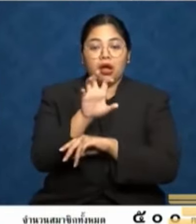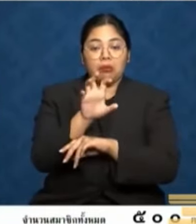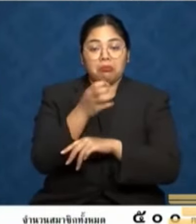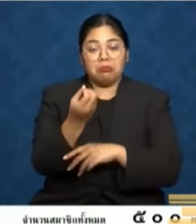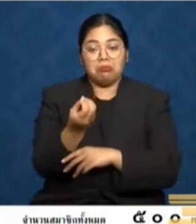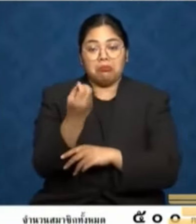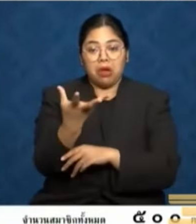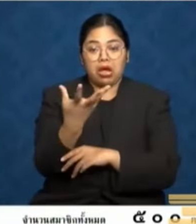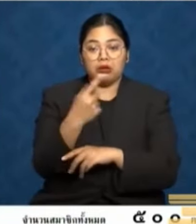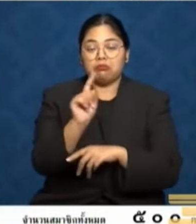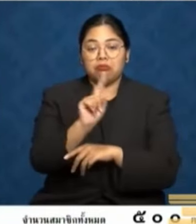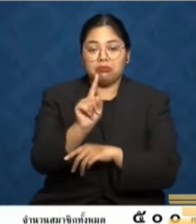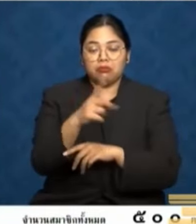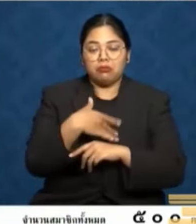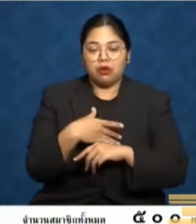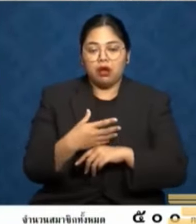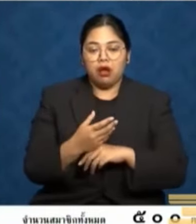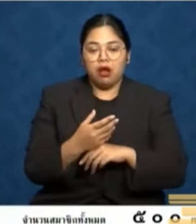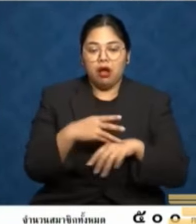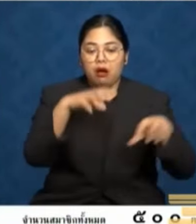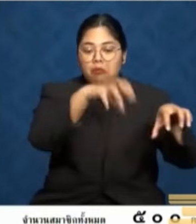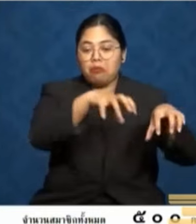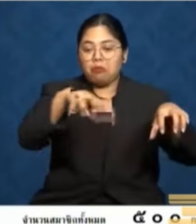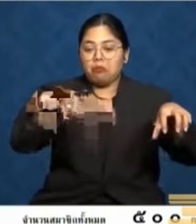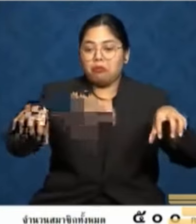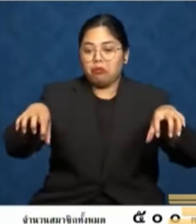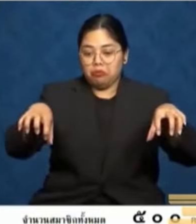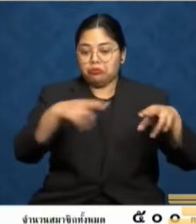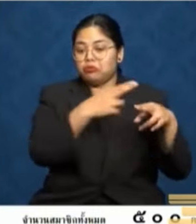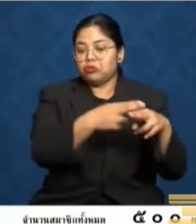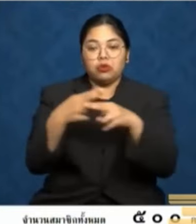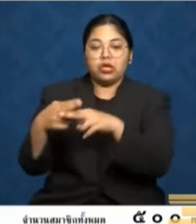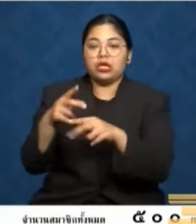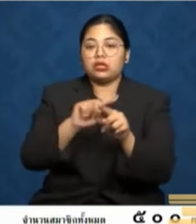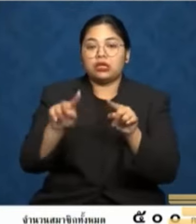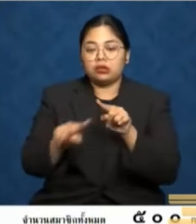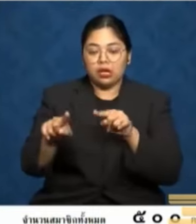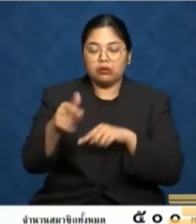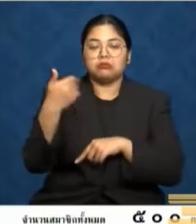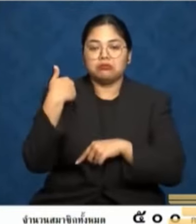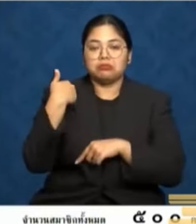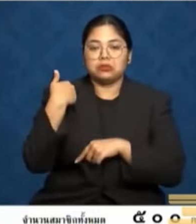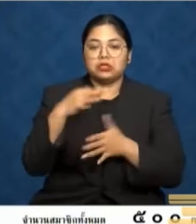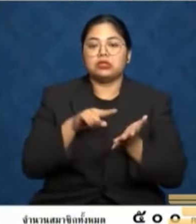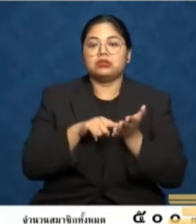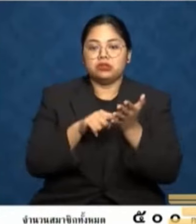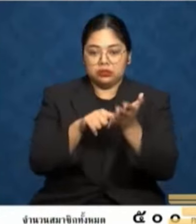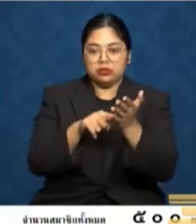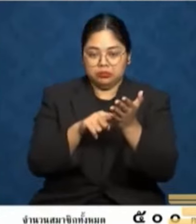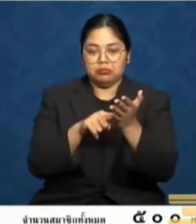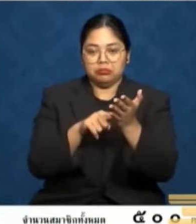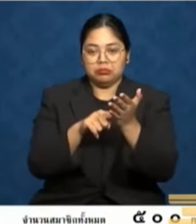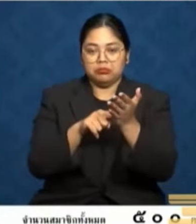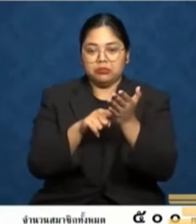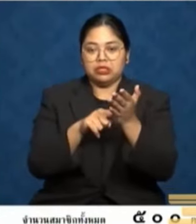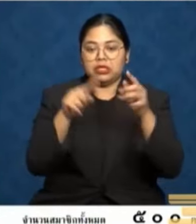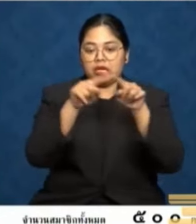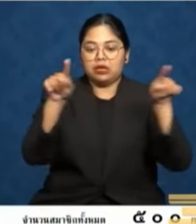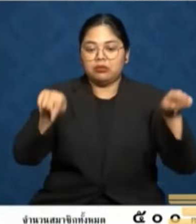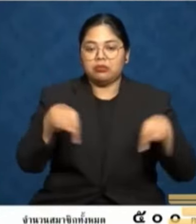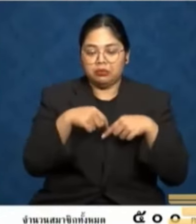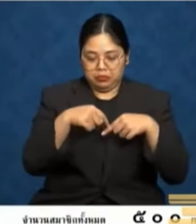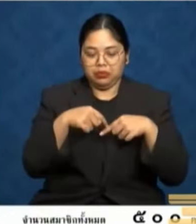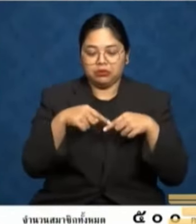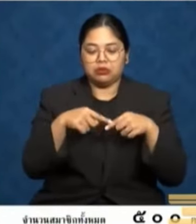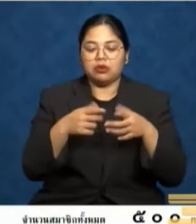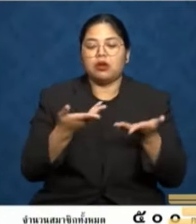กรอื่นอีกนะครับเช่นองค์กรอิสระบางองค์กรที่ใช้อำนาจล้นเกินสภาแห่งนี้ผมอยากให้ท่านเสนอเป็นยติครับเพราะผมจะได้ช่วยกันรับรอง